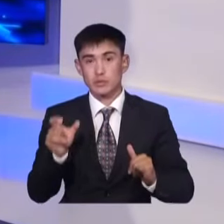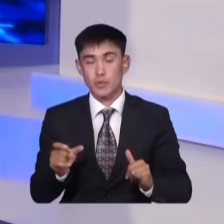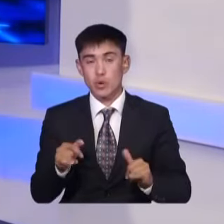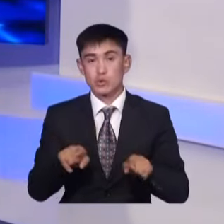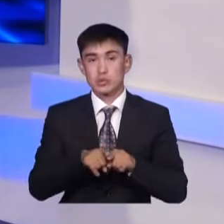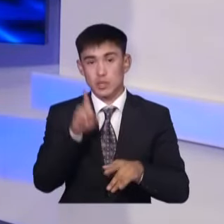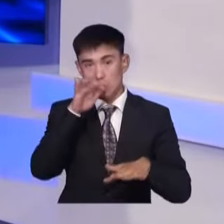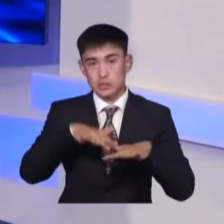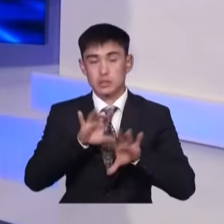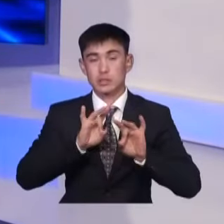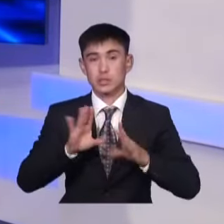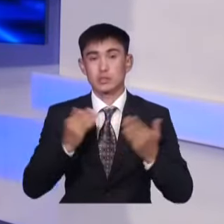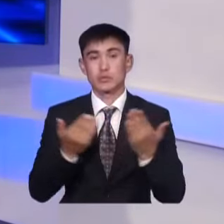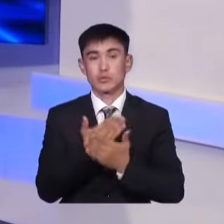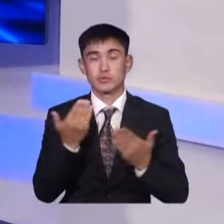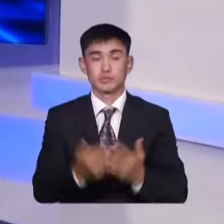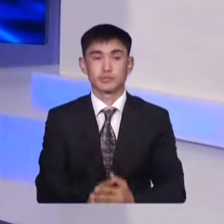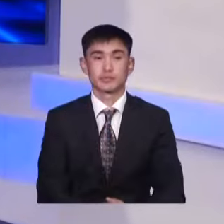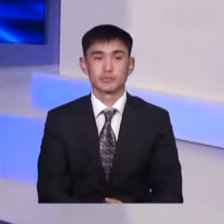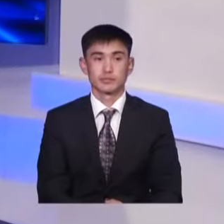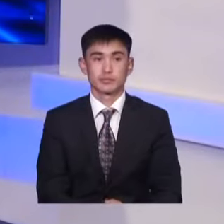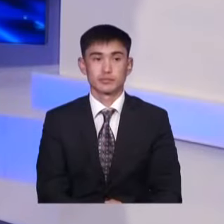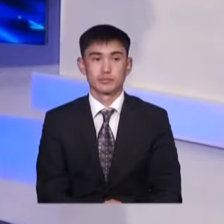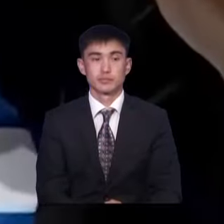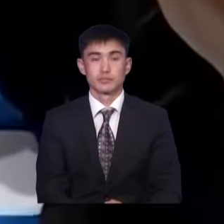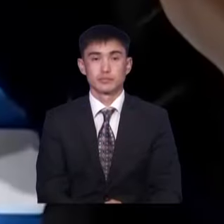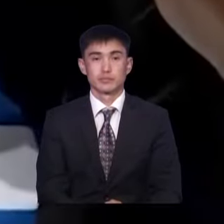Елде тағында жаңалықтар бар, келесі топтамадан көріңіз.